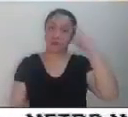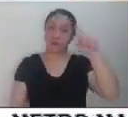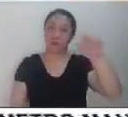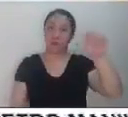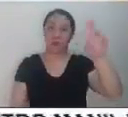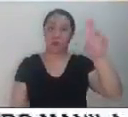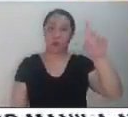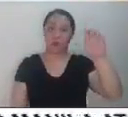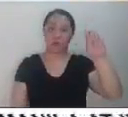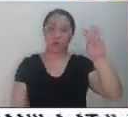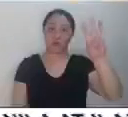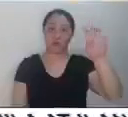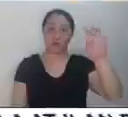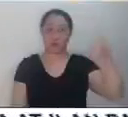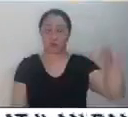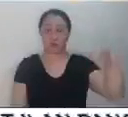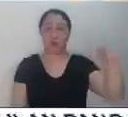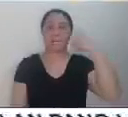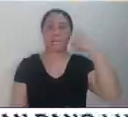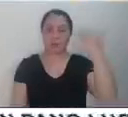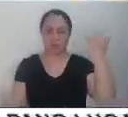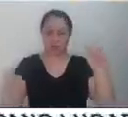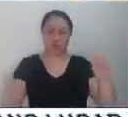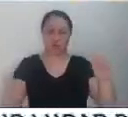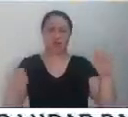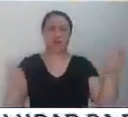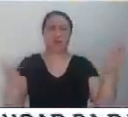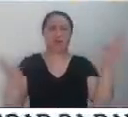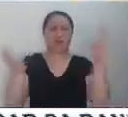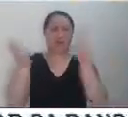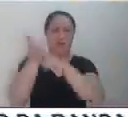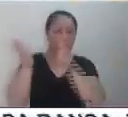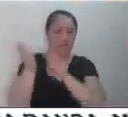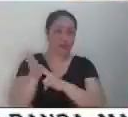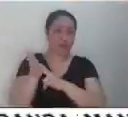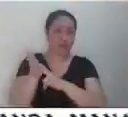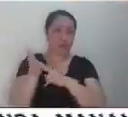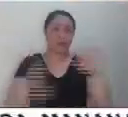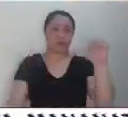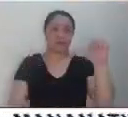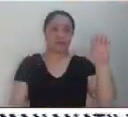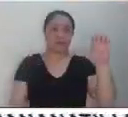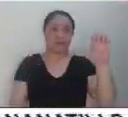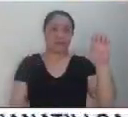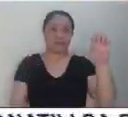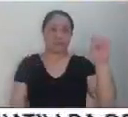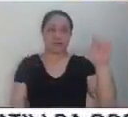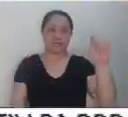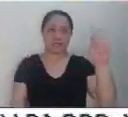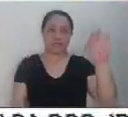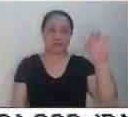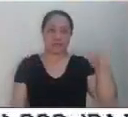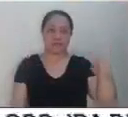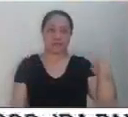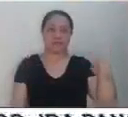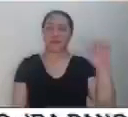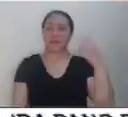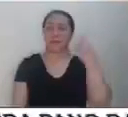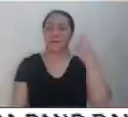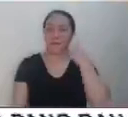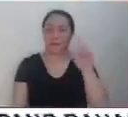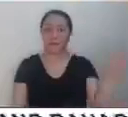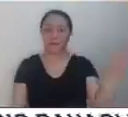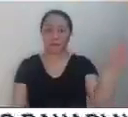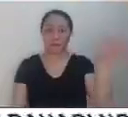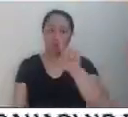ng RFID sticker? Or ano po yung mga hakbang nagagawin po ng Metro Pacific para po mas mapadali po yung